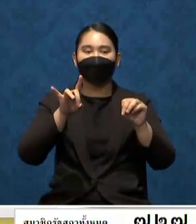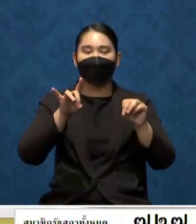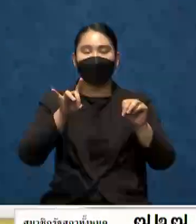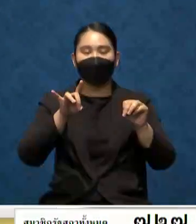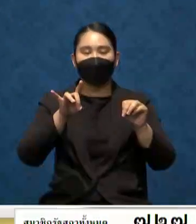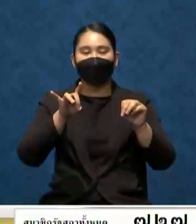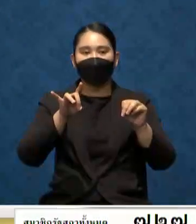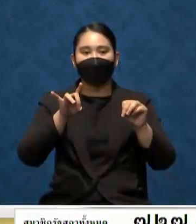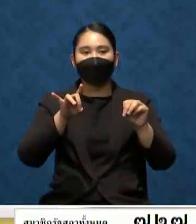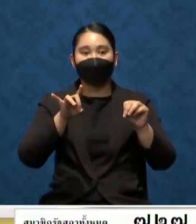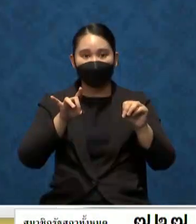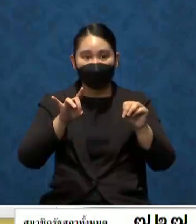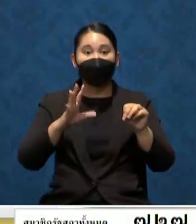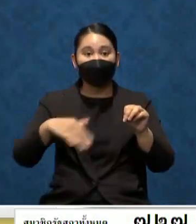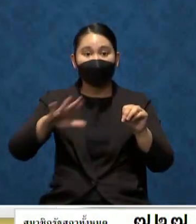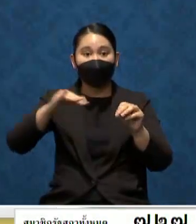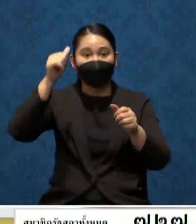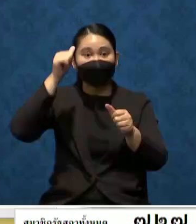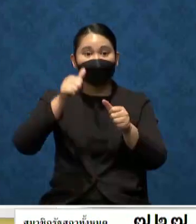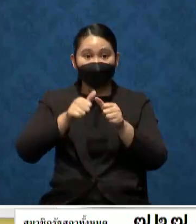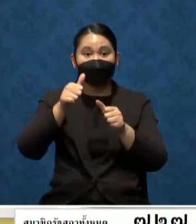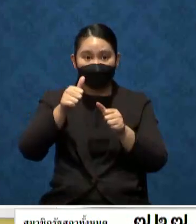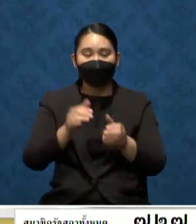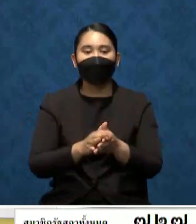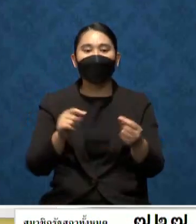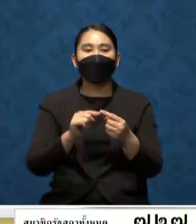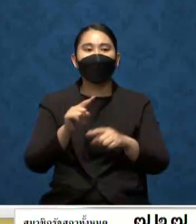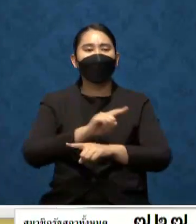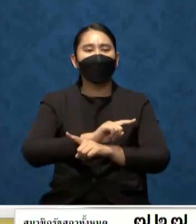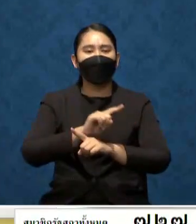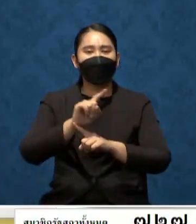48แล้วก็ถ้าจำความกันได้ในการเลือกนายกรัฐมนตรี